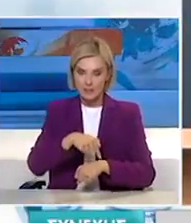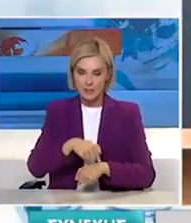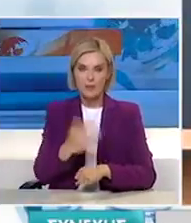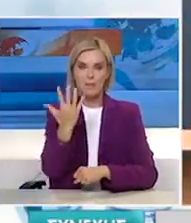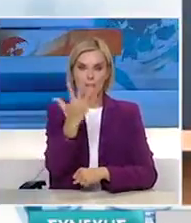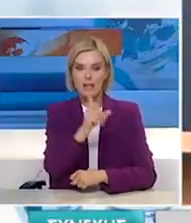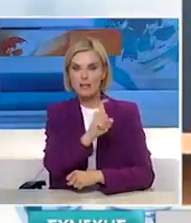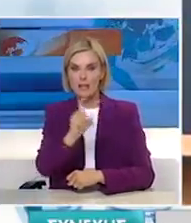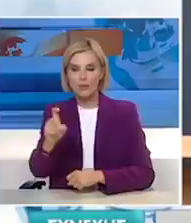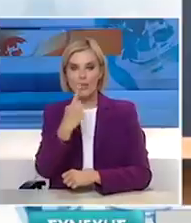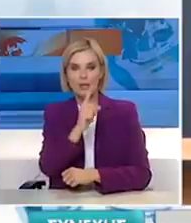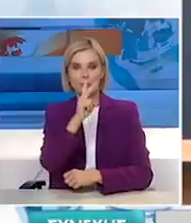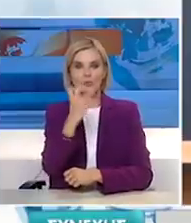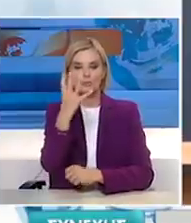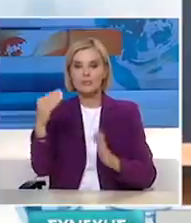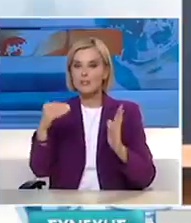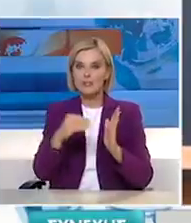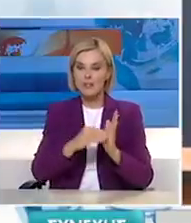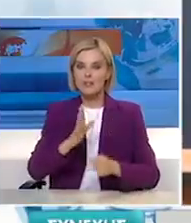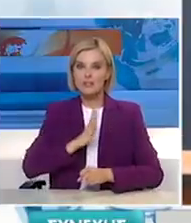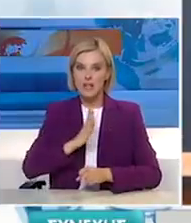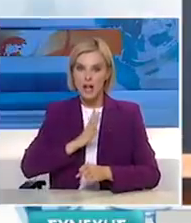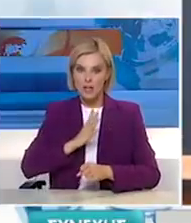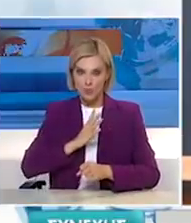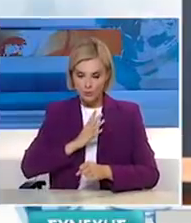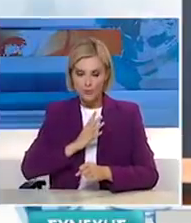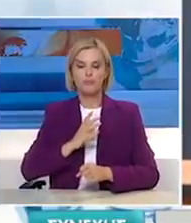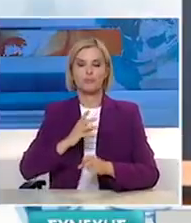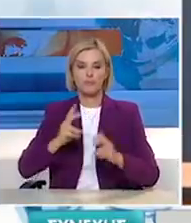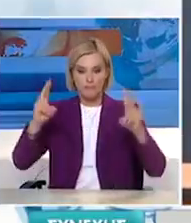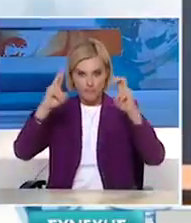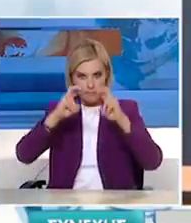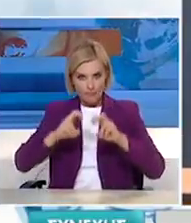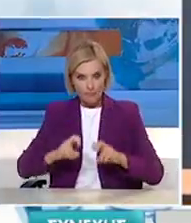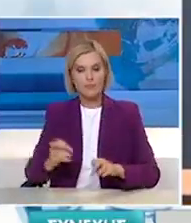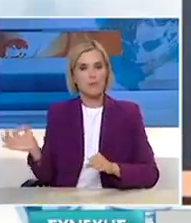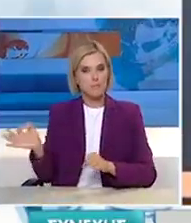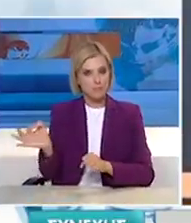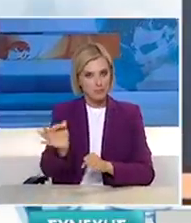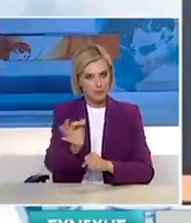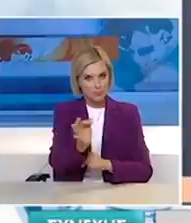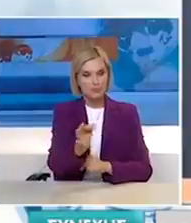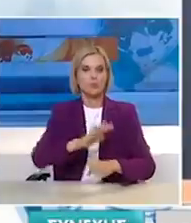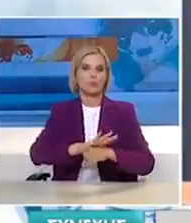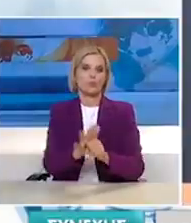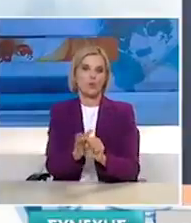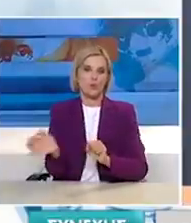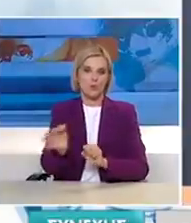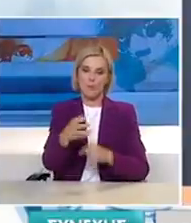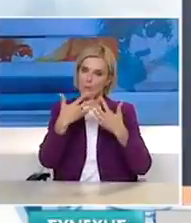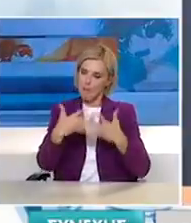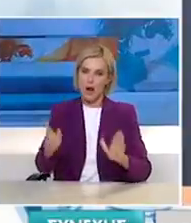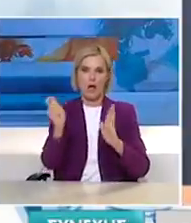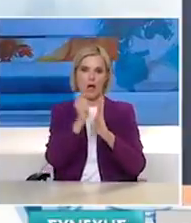περισσότερα από 5.124.000 εργαστηριακά επιβεβαιωμένα κρούσματα του νέου κορονοϊού έχουν